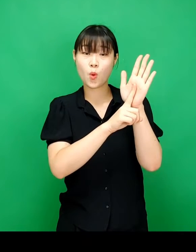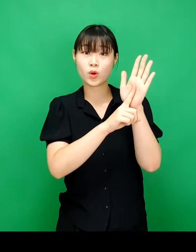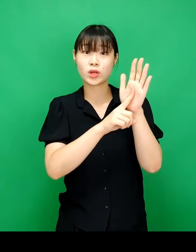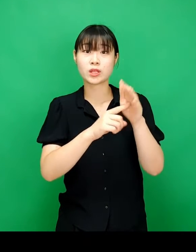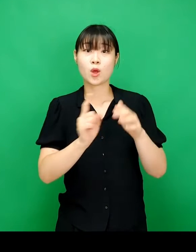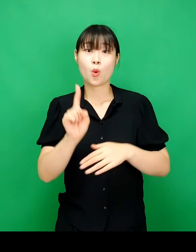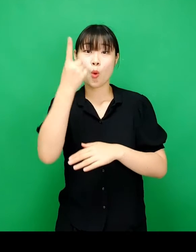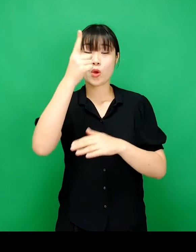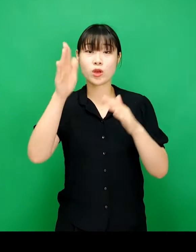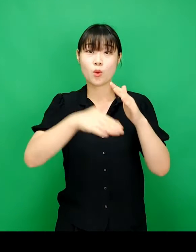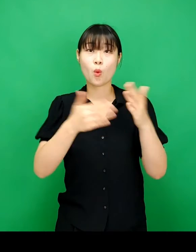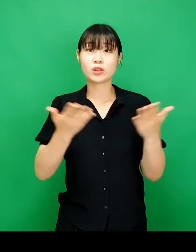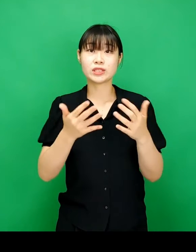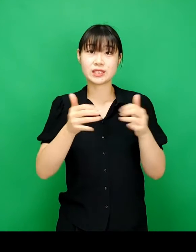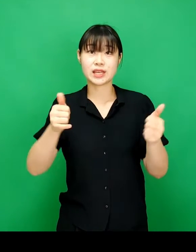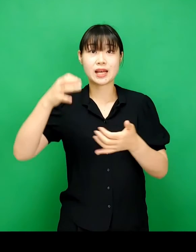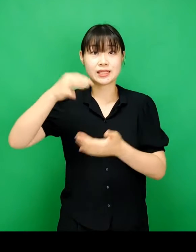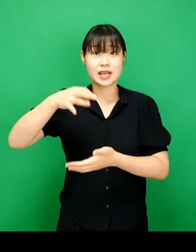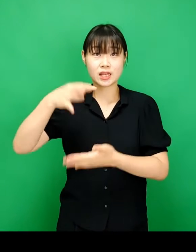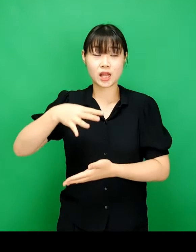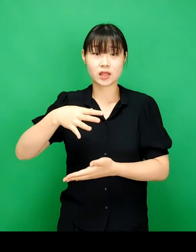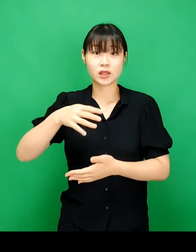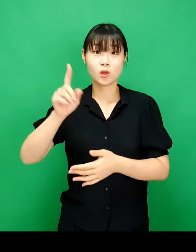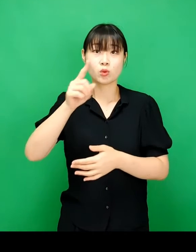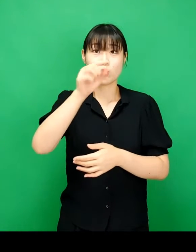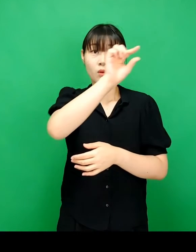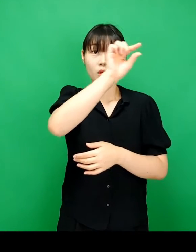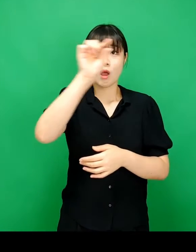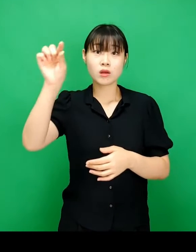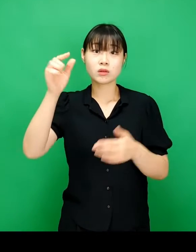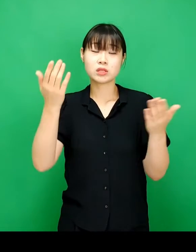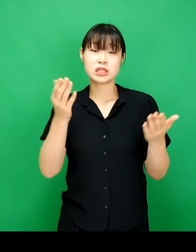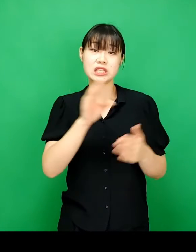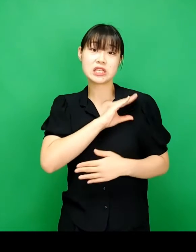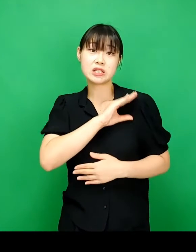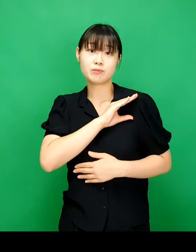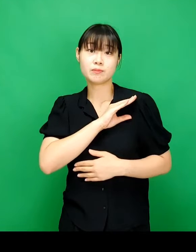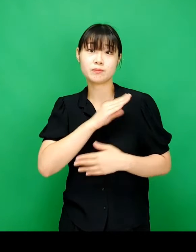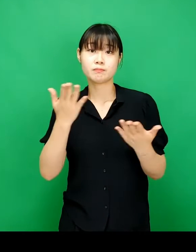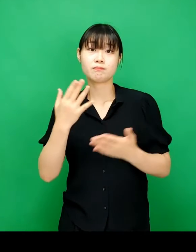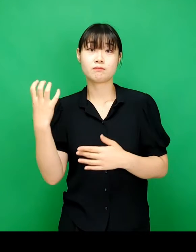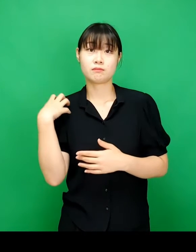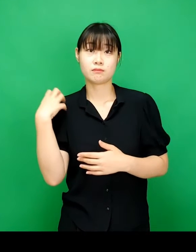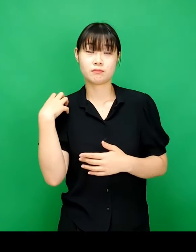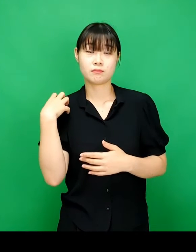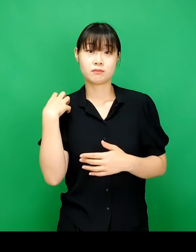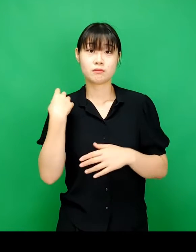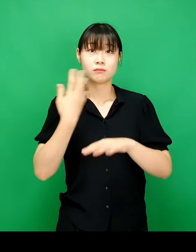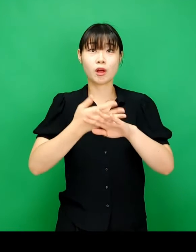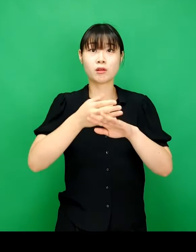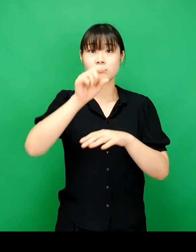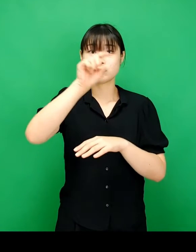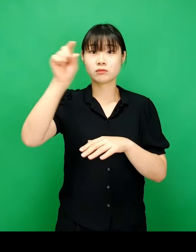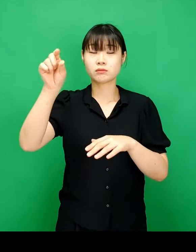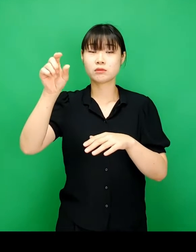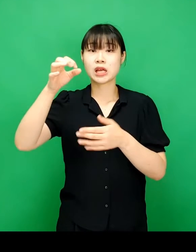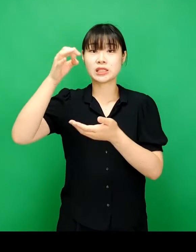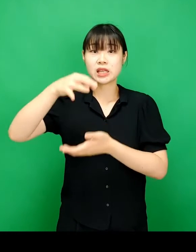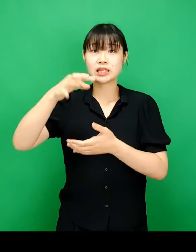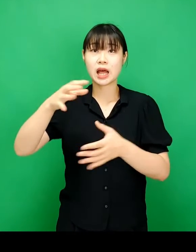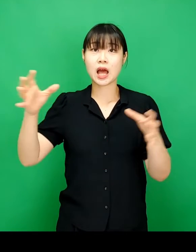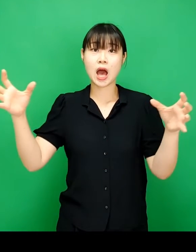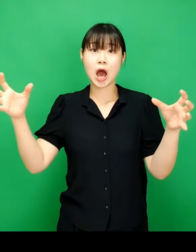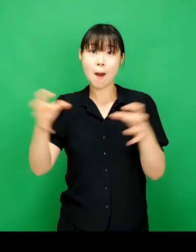공개된 고위공직자 재산 공고입니다. 어떤 행에는 공직자 이름과 직위가 들어갑니다. 다른